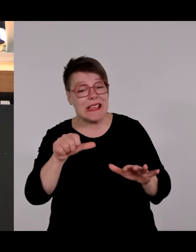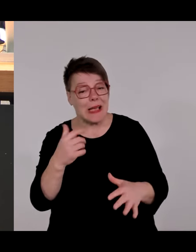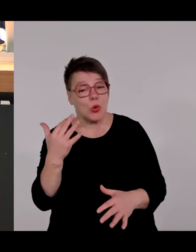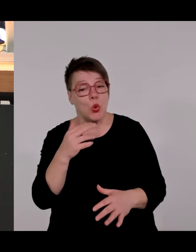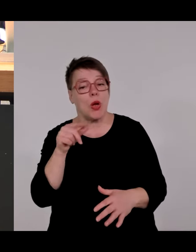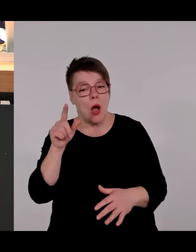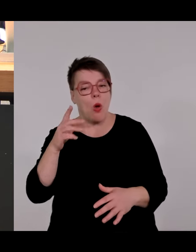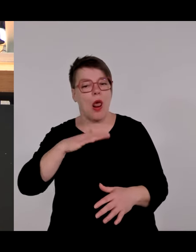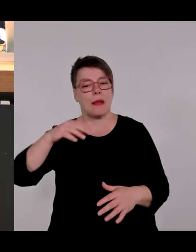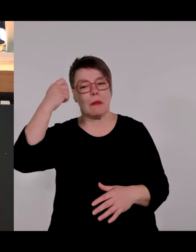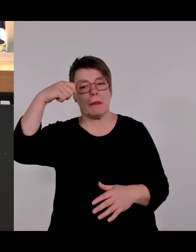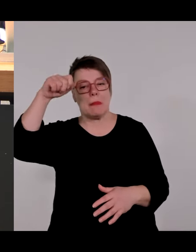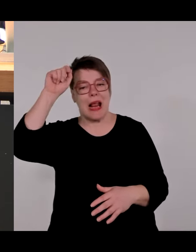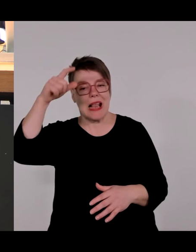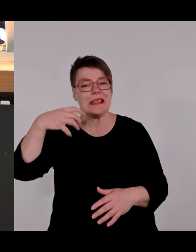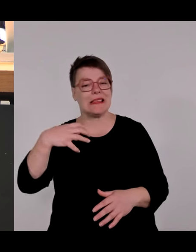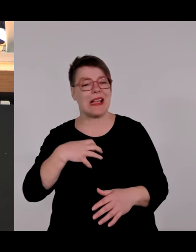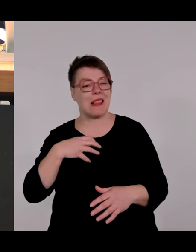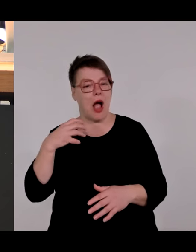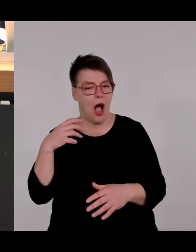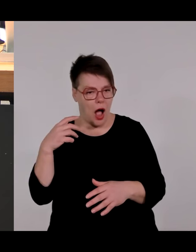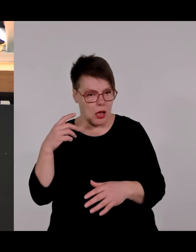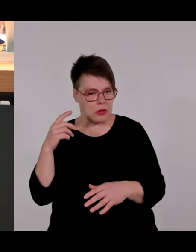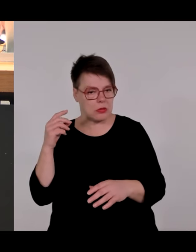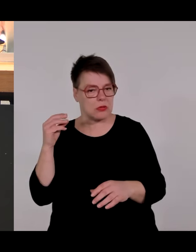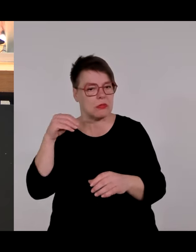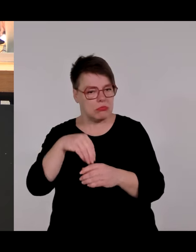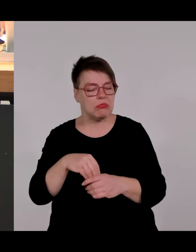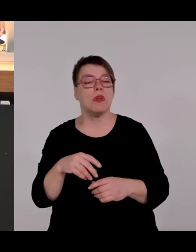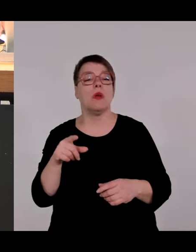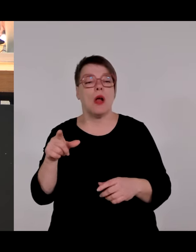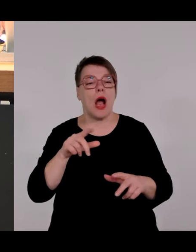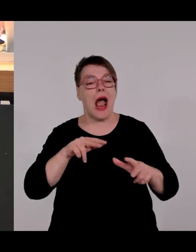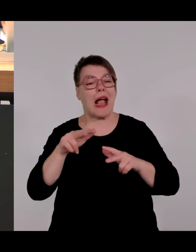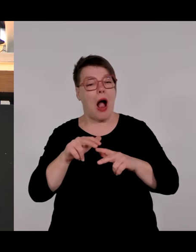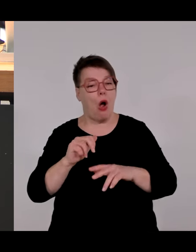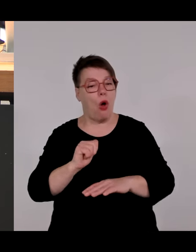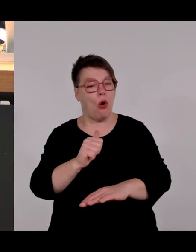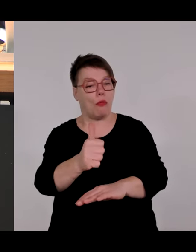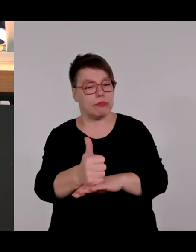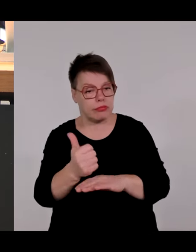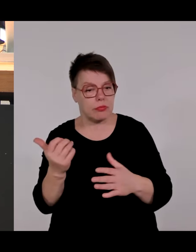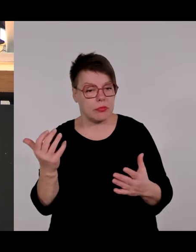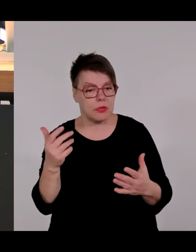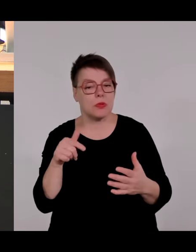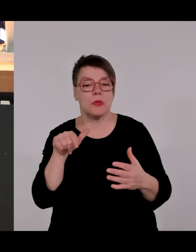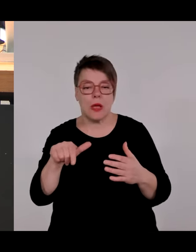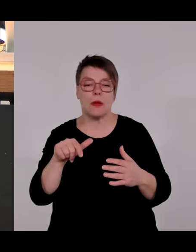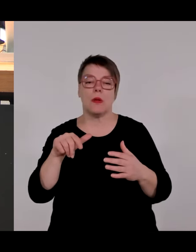Etablierung eines Gesetzes, das Landesantidiskriminierungsgesetz, was übrigens im Wahlkampf die CDU abwickeln